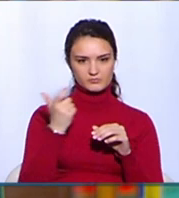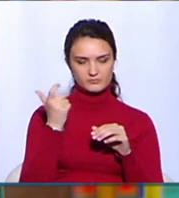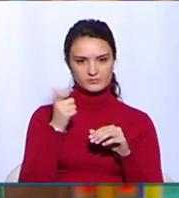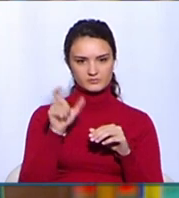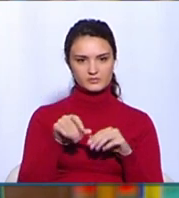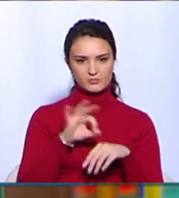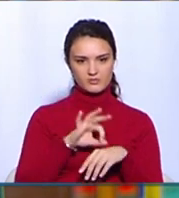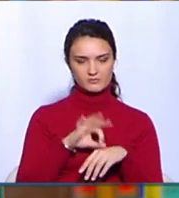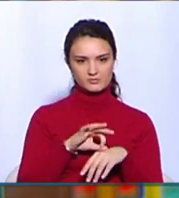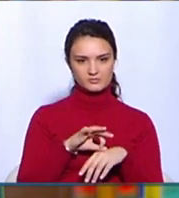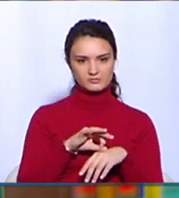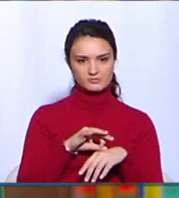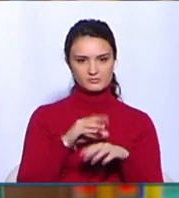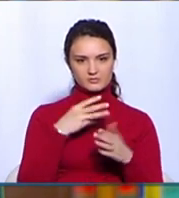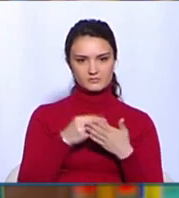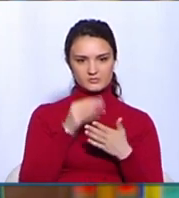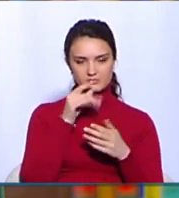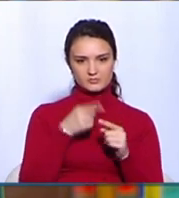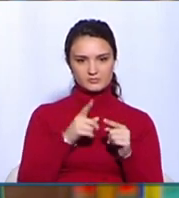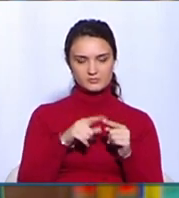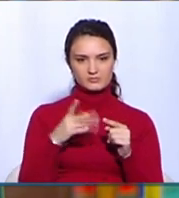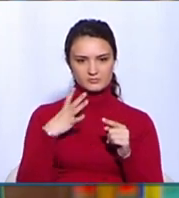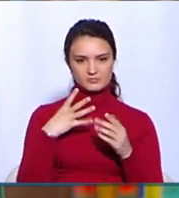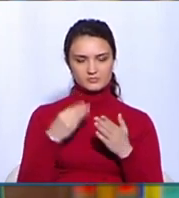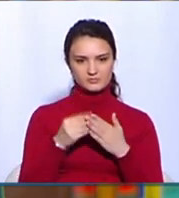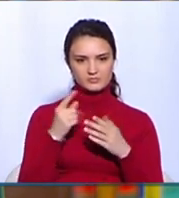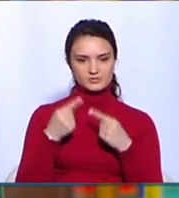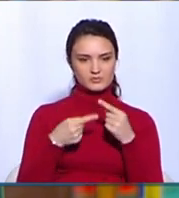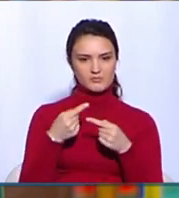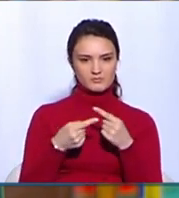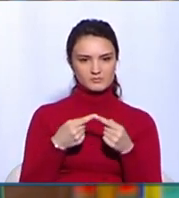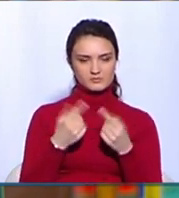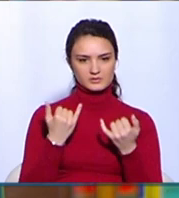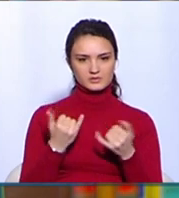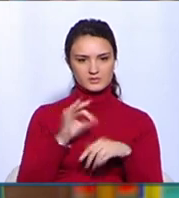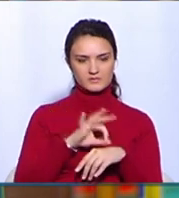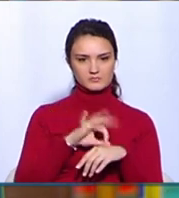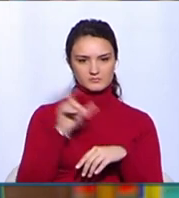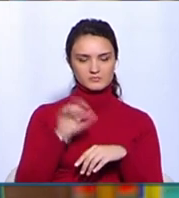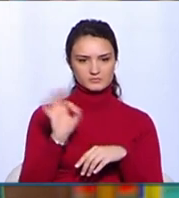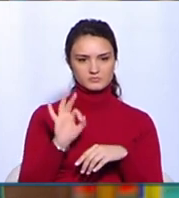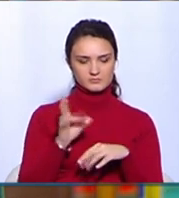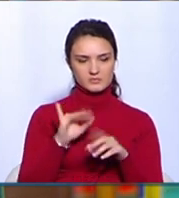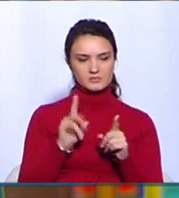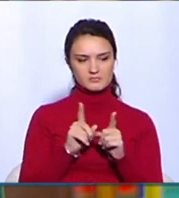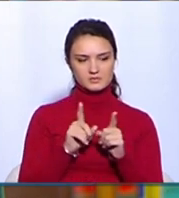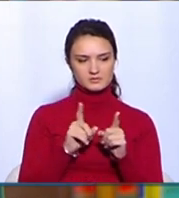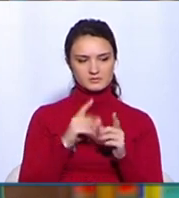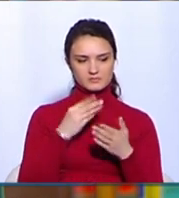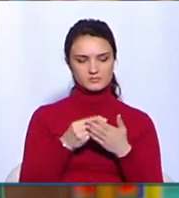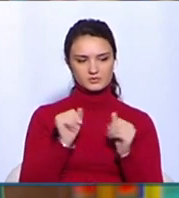მოავადე ამავე დროს, თავის დროზე შეჭირული იყო თავისი შთამომავლობისთვის. დღეს ამამწუხებს შეიძლება, მაგრამ მაინც